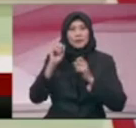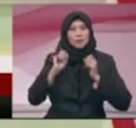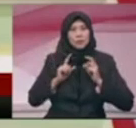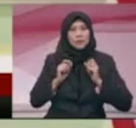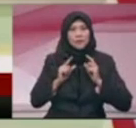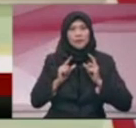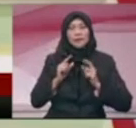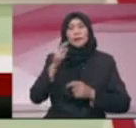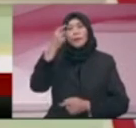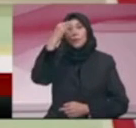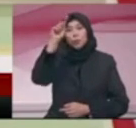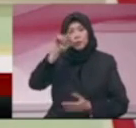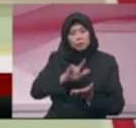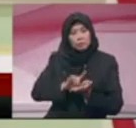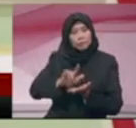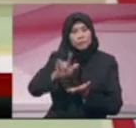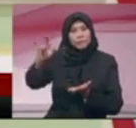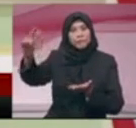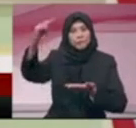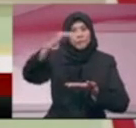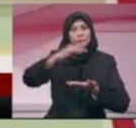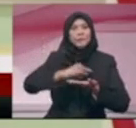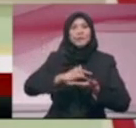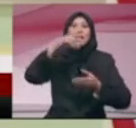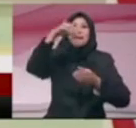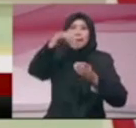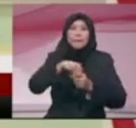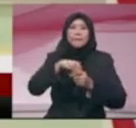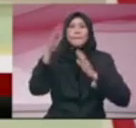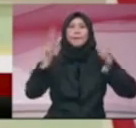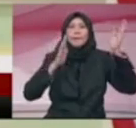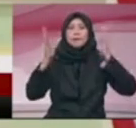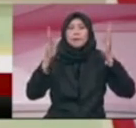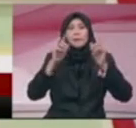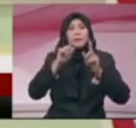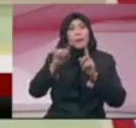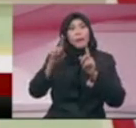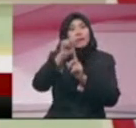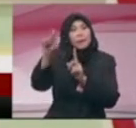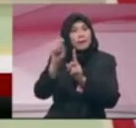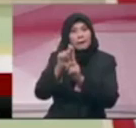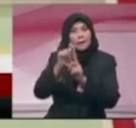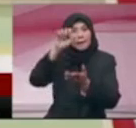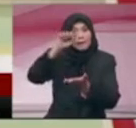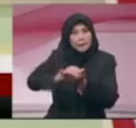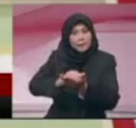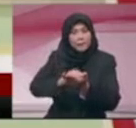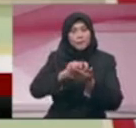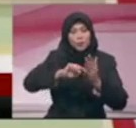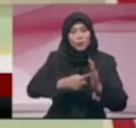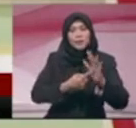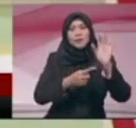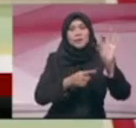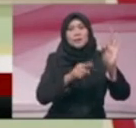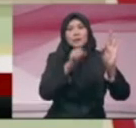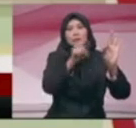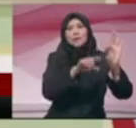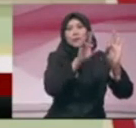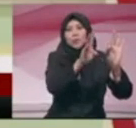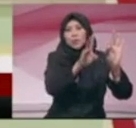perjalanan domestik. Dan tarikh penempahan bermula dari 9 Julai hingga 10